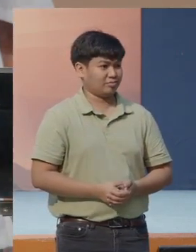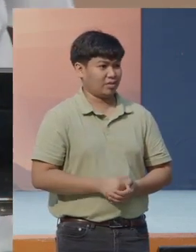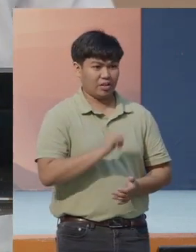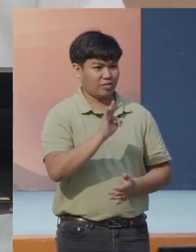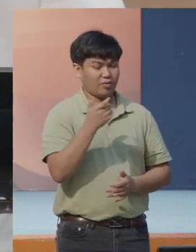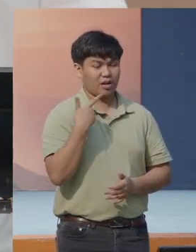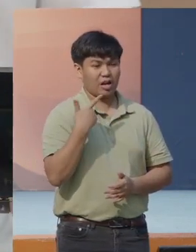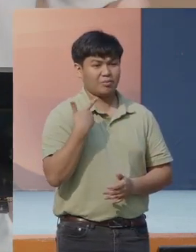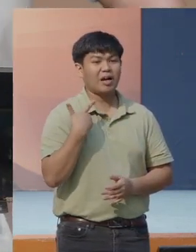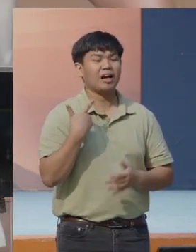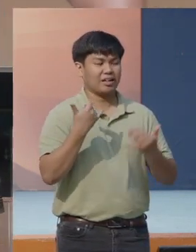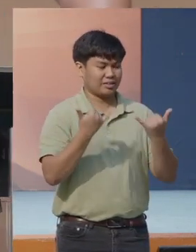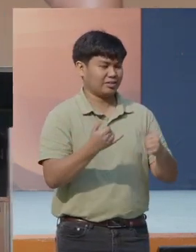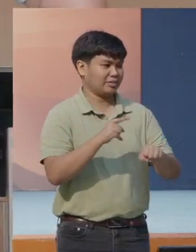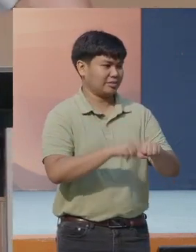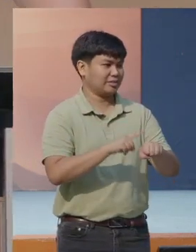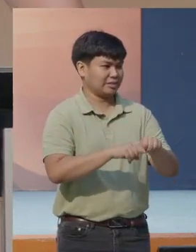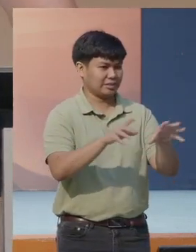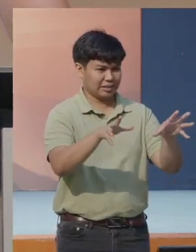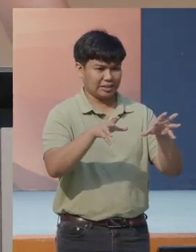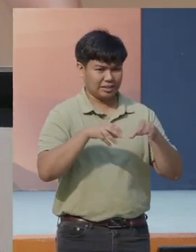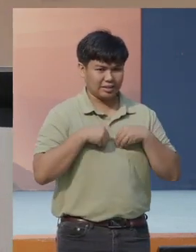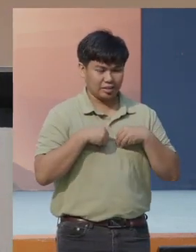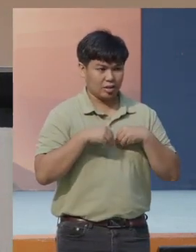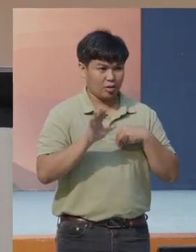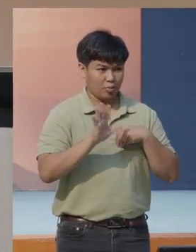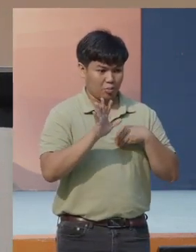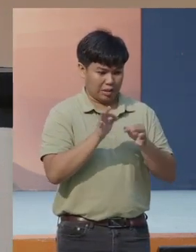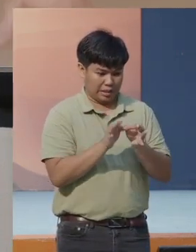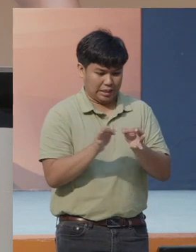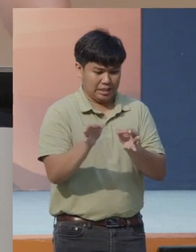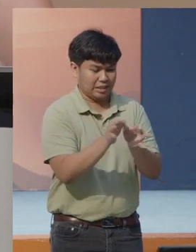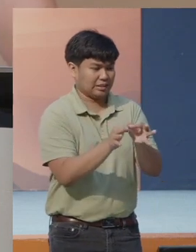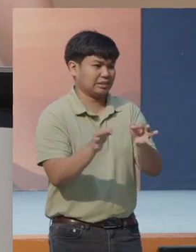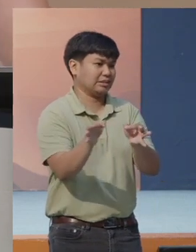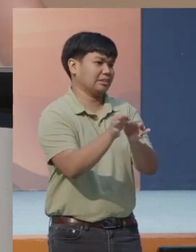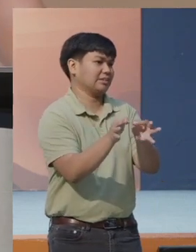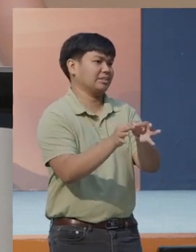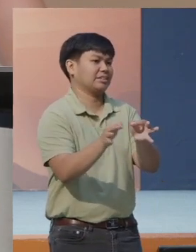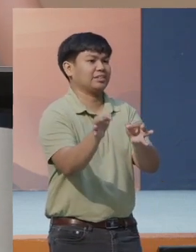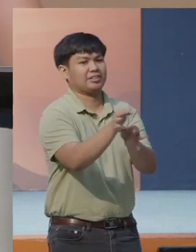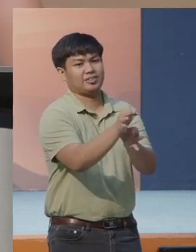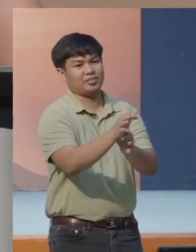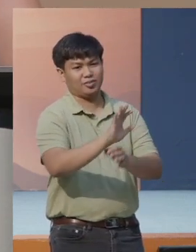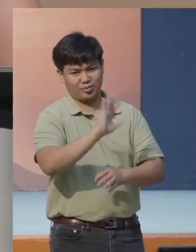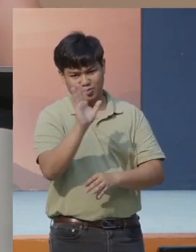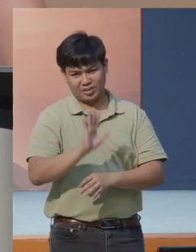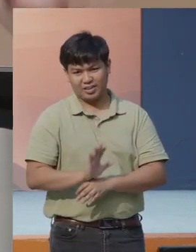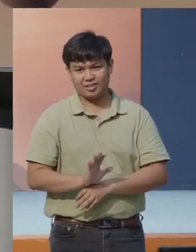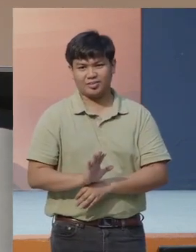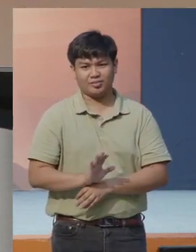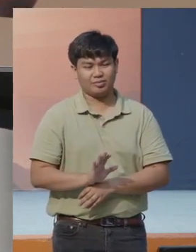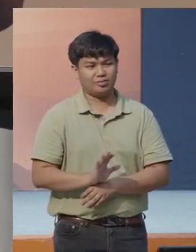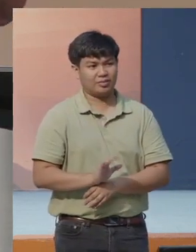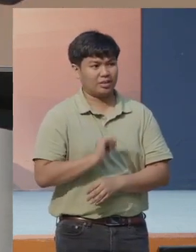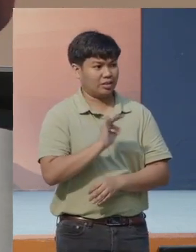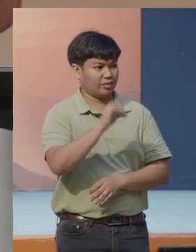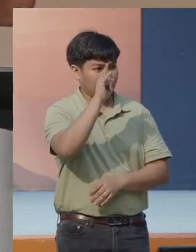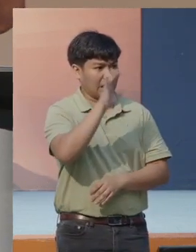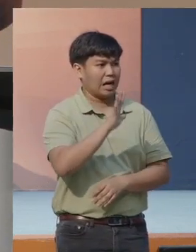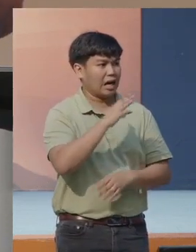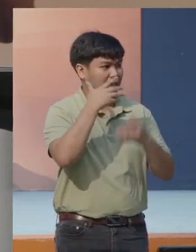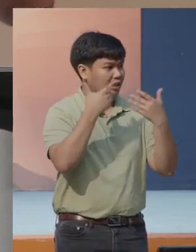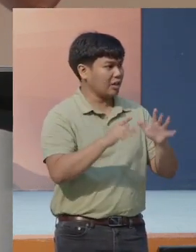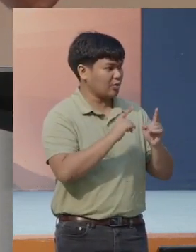time. Huwag nyo nang palagpasin pa ito, mga kapatid. If God is